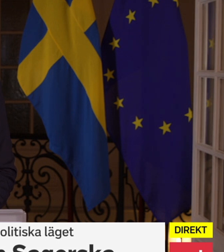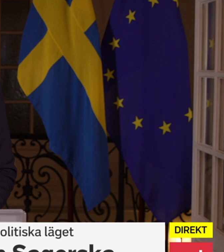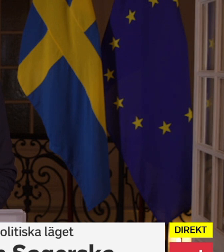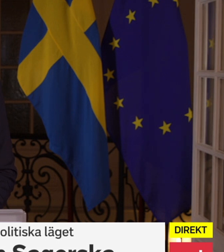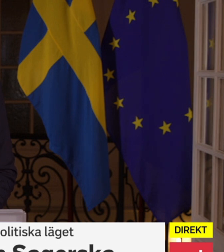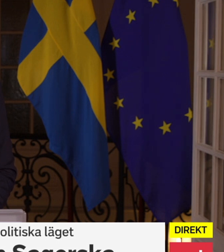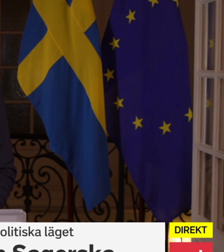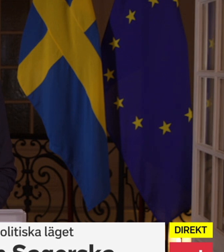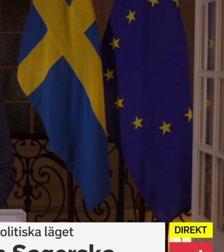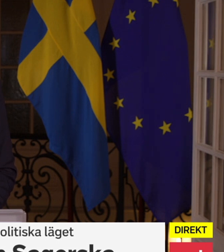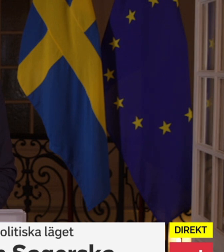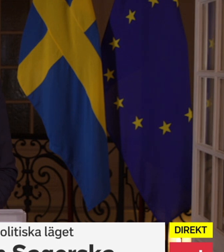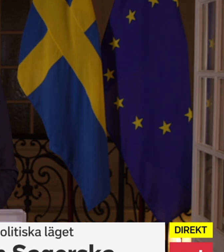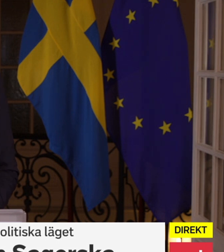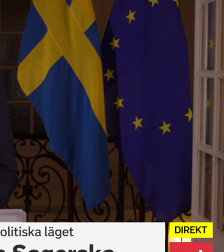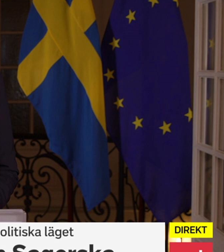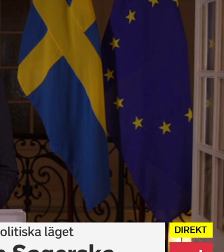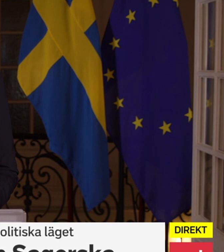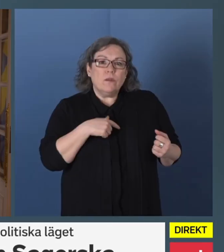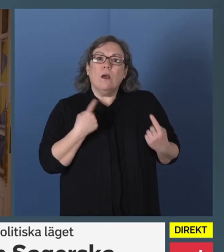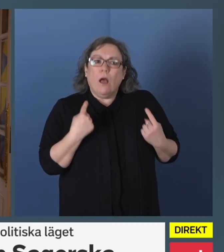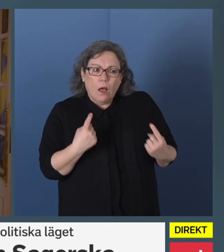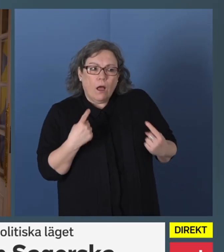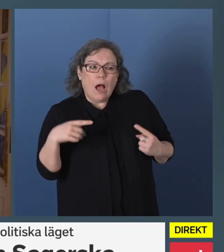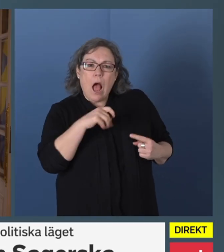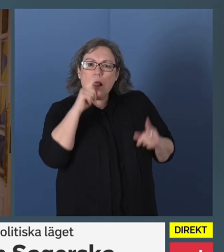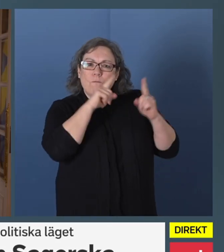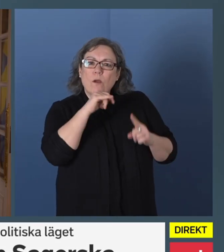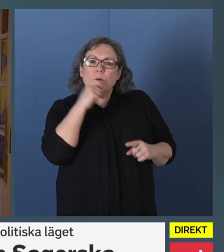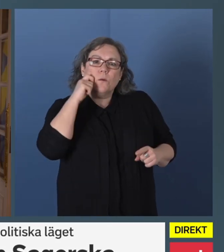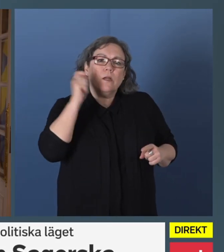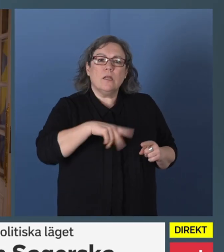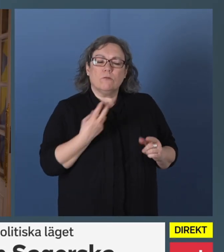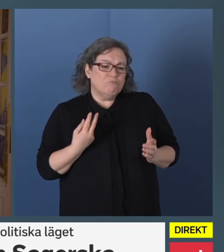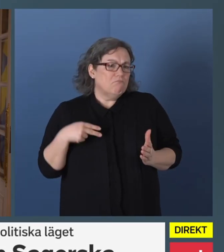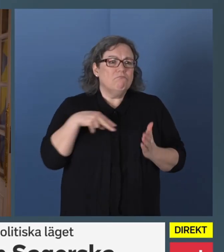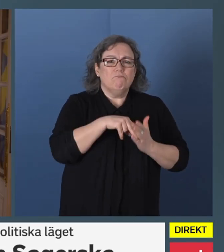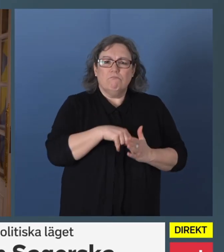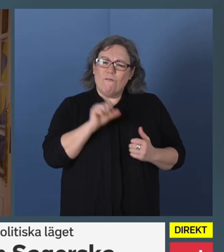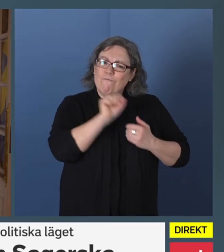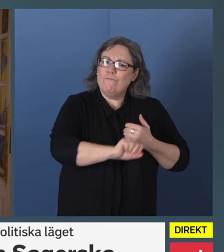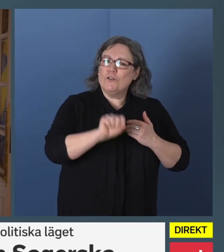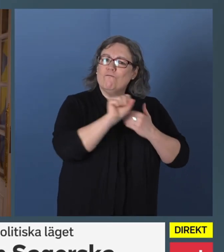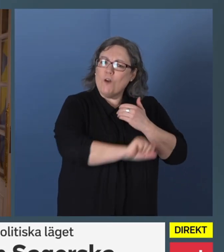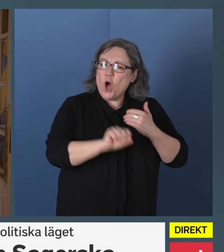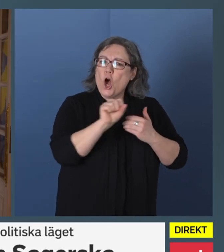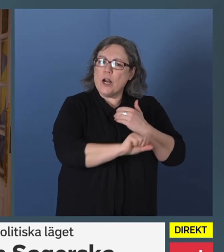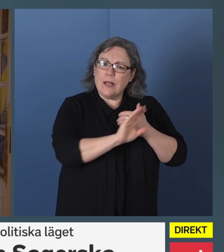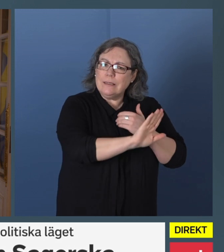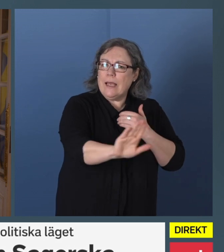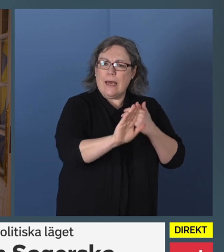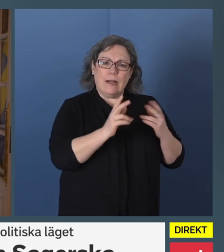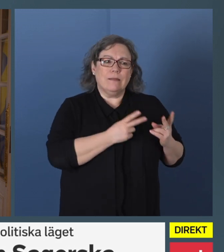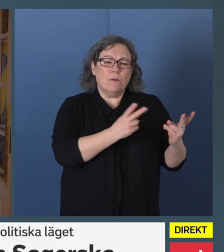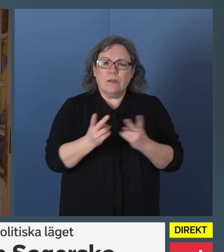Och vi fylls också av beundran för alla ukrainare som sluter upp till ursinnigt försvar av sin demokrati